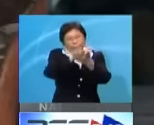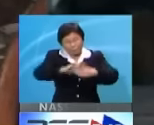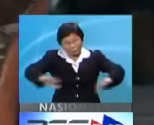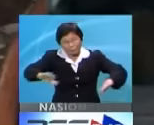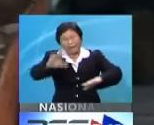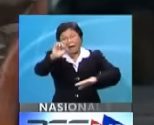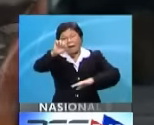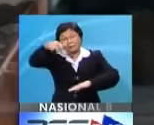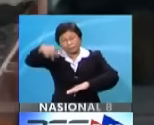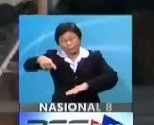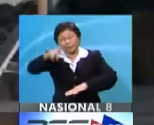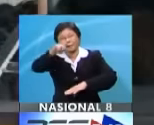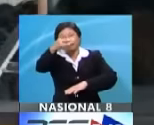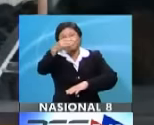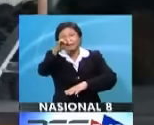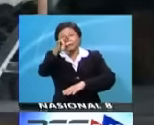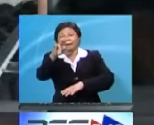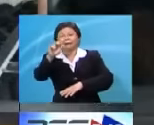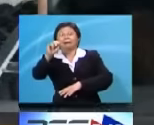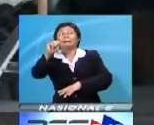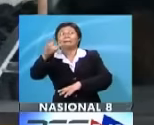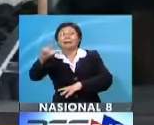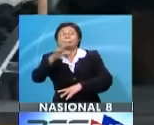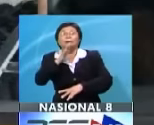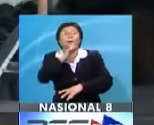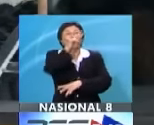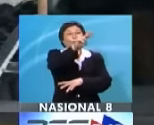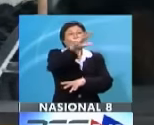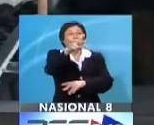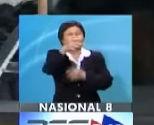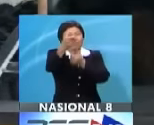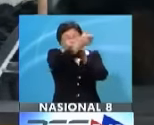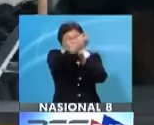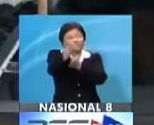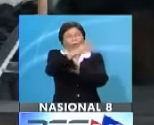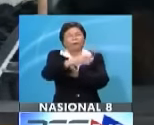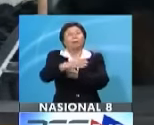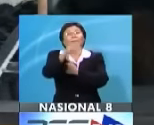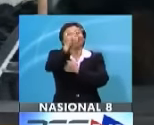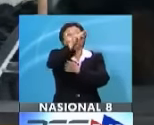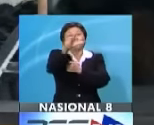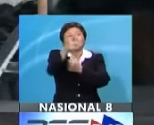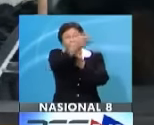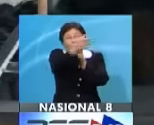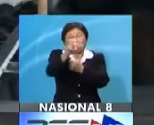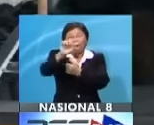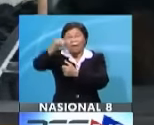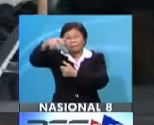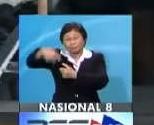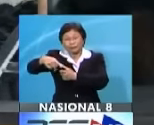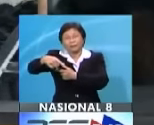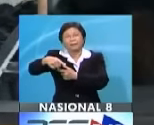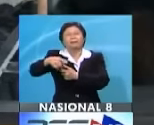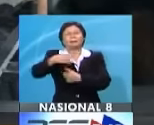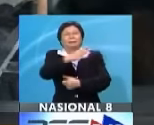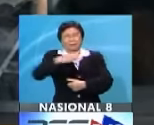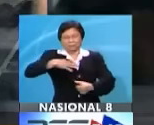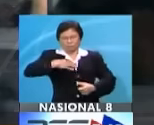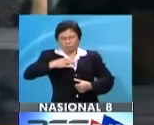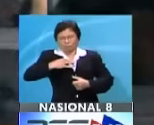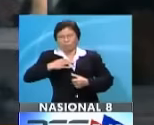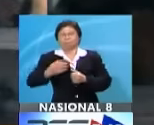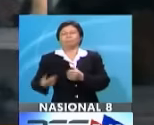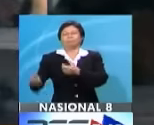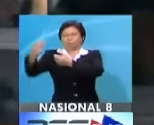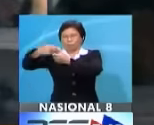Petani, Khairil Syamsul Muhammad Yusof berkata, 23 pegawai dan anggota Balai Bomba Sungai Petani serta pasukan bomba sukarela terlibat